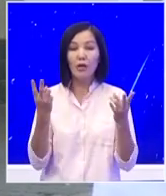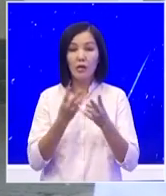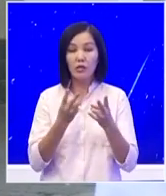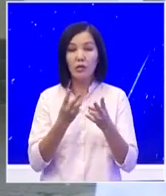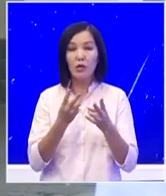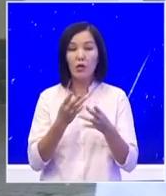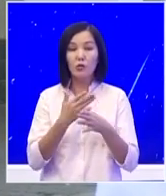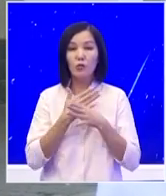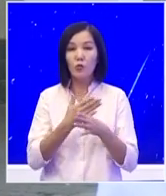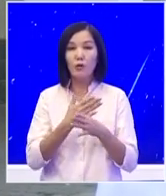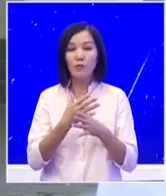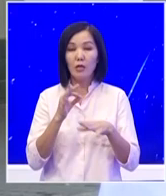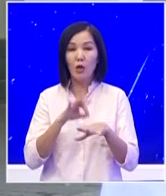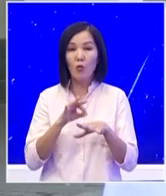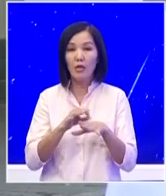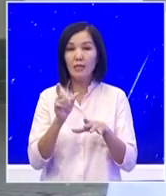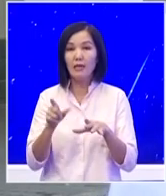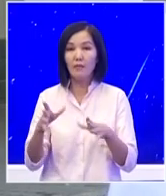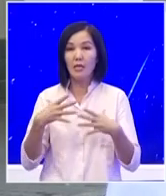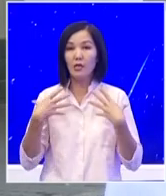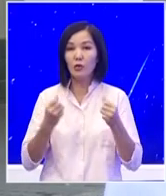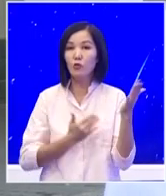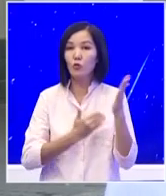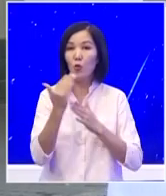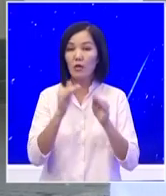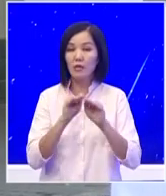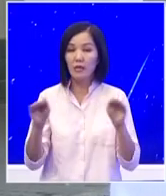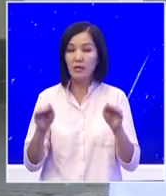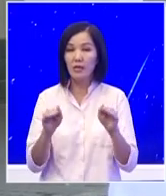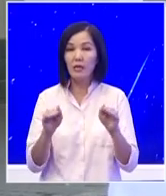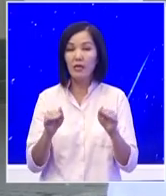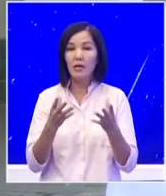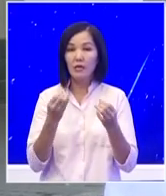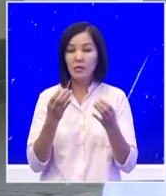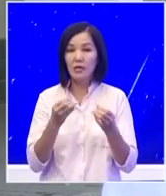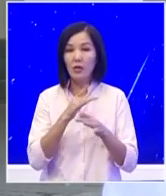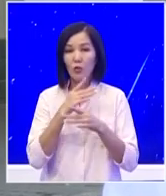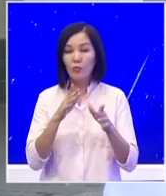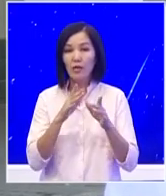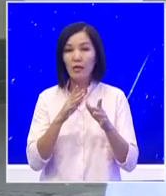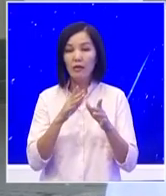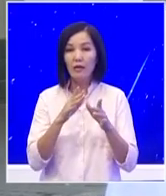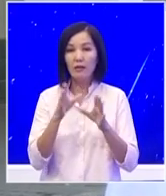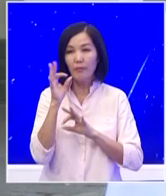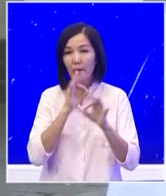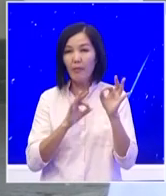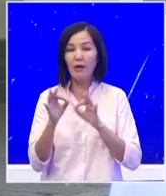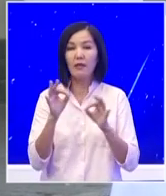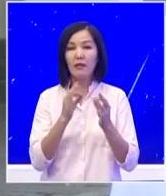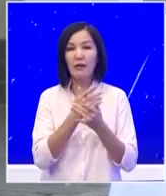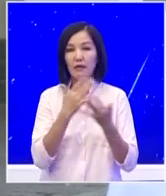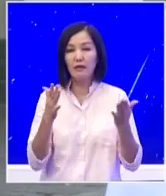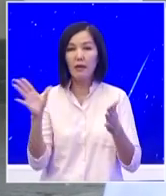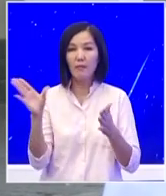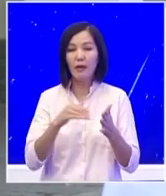Соның арқасында науқастардың да емделуі жоғары деңгейде. Және де көп деген жаңа препараттар дейміз ғой, дәрі-дәрмектердің